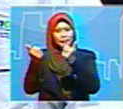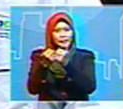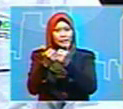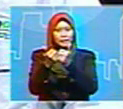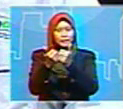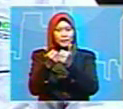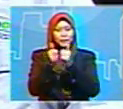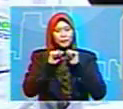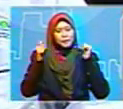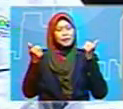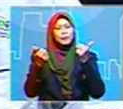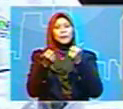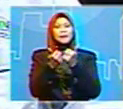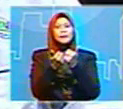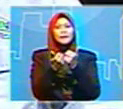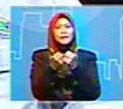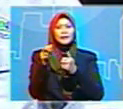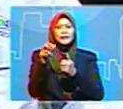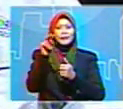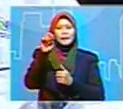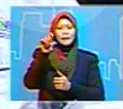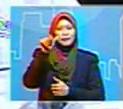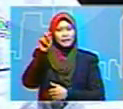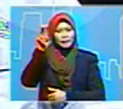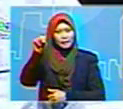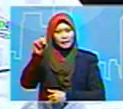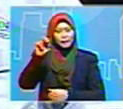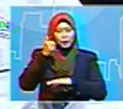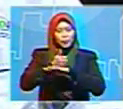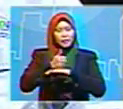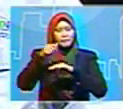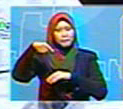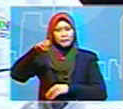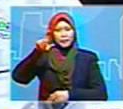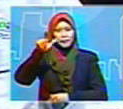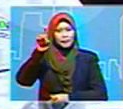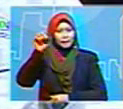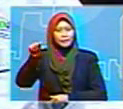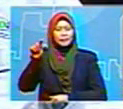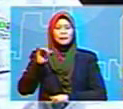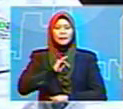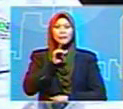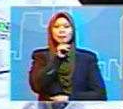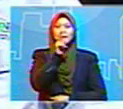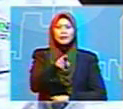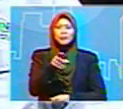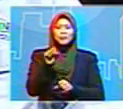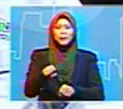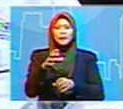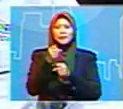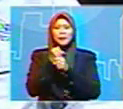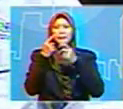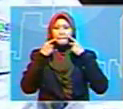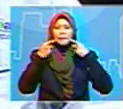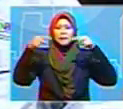dengan persatuan-persatuan nelayan bersama dengan pertuban peladang kita pasti akan dijayakan